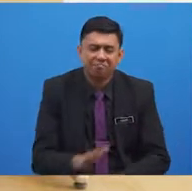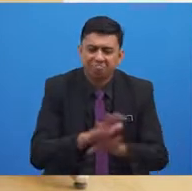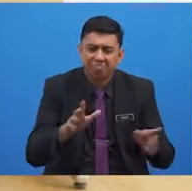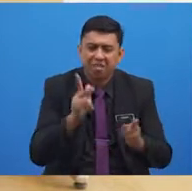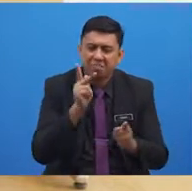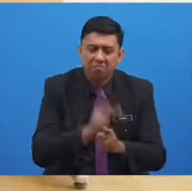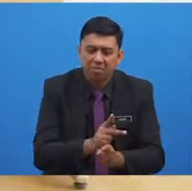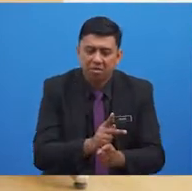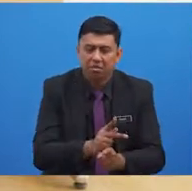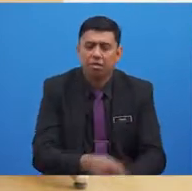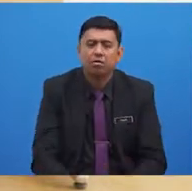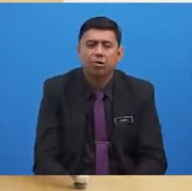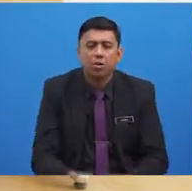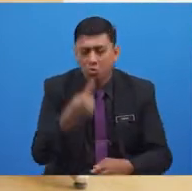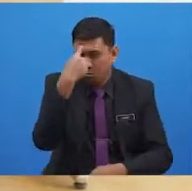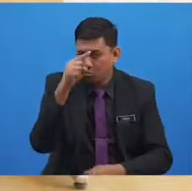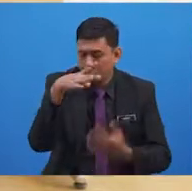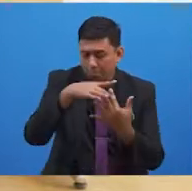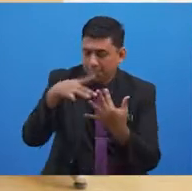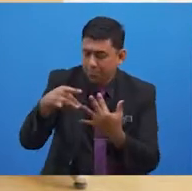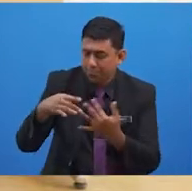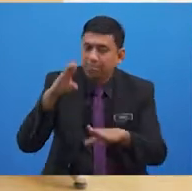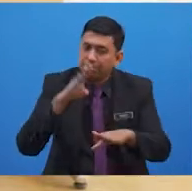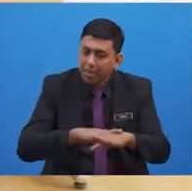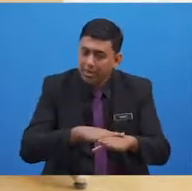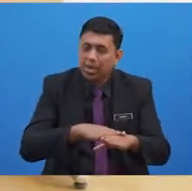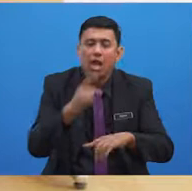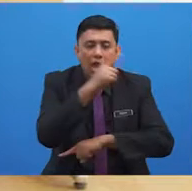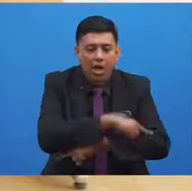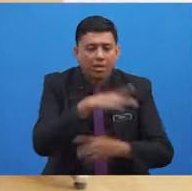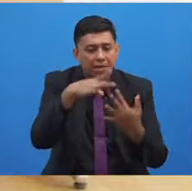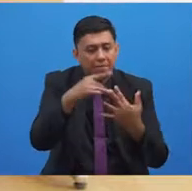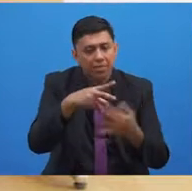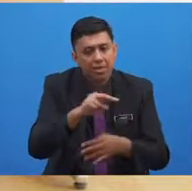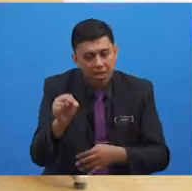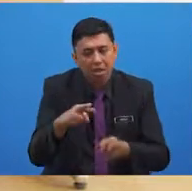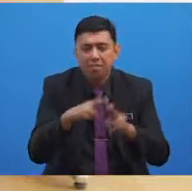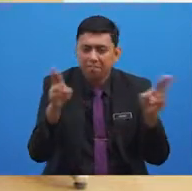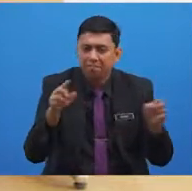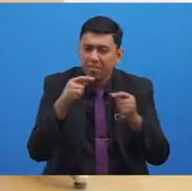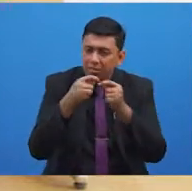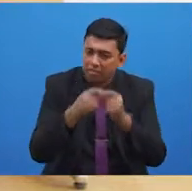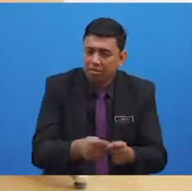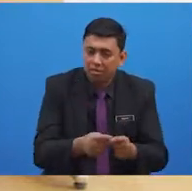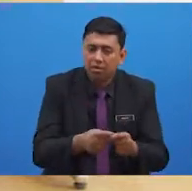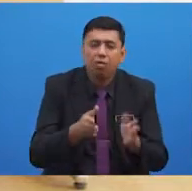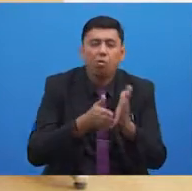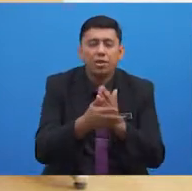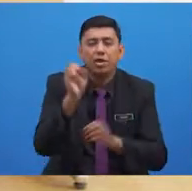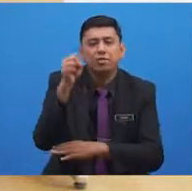melayakkan seseorang itu untuk mengundi pada hari pilihan raya yang ditetapkan oleh